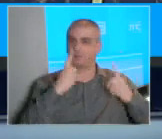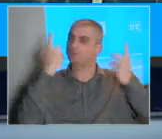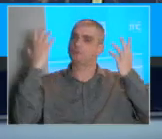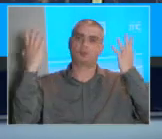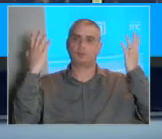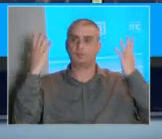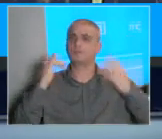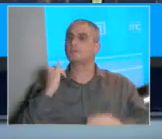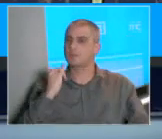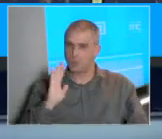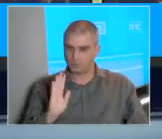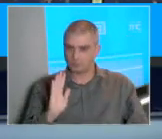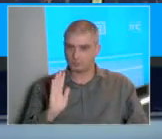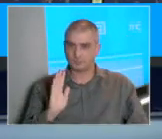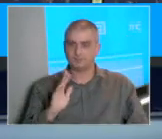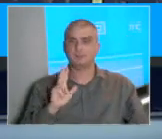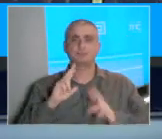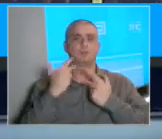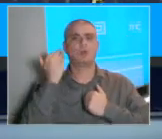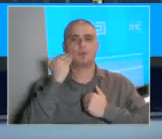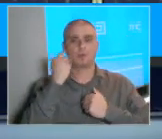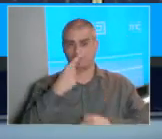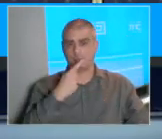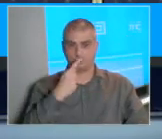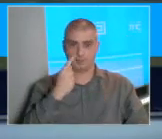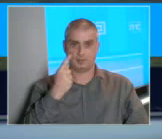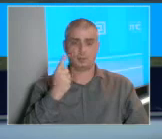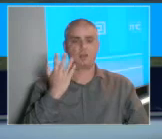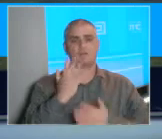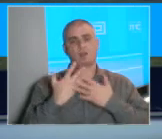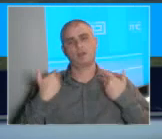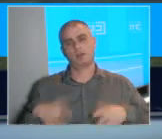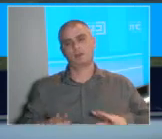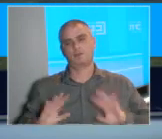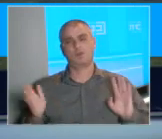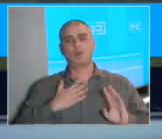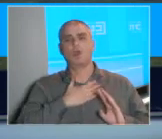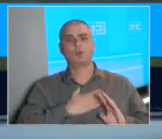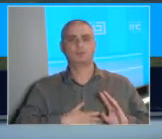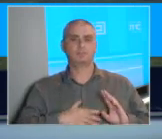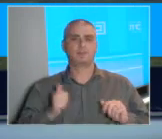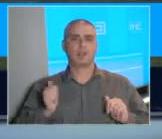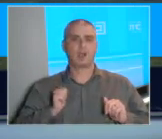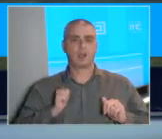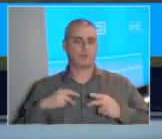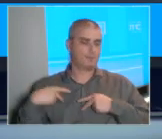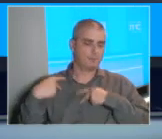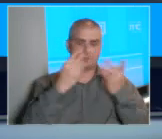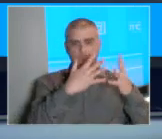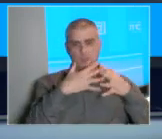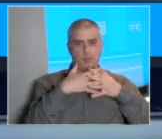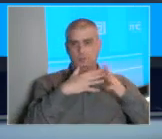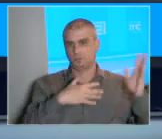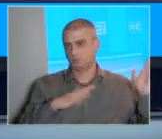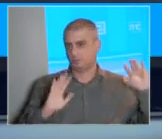הוא... כן, זה נכון. הציבור בארצות הברית עייף. הם רוצים את החיילים וחזרה לארצות